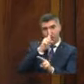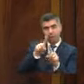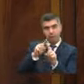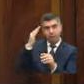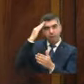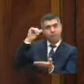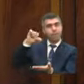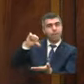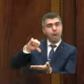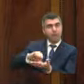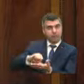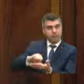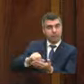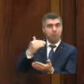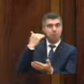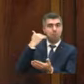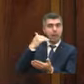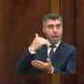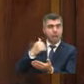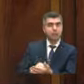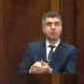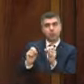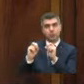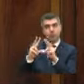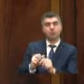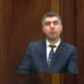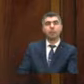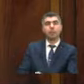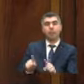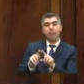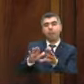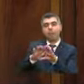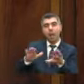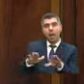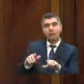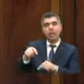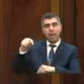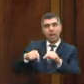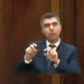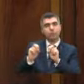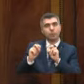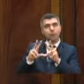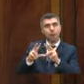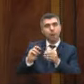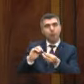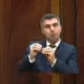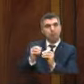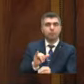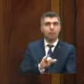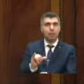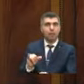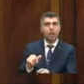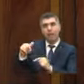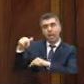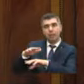الذي ذكرتم، جهات فاس مكناس، وهم يقولون بأن العقار متوفر، وبالتالي وليست هذه الجهة الوحيدة، ولكن